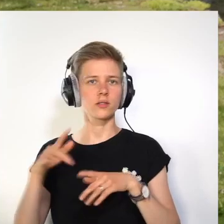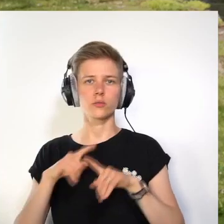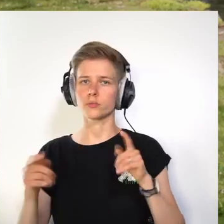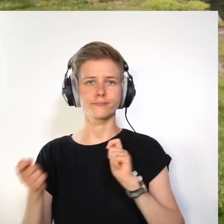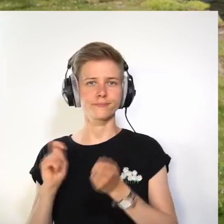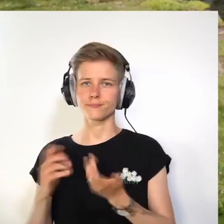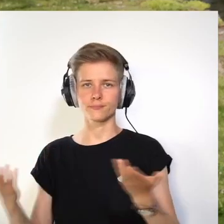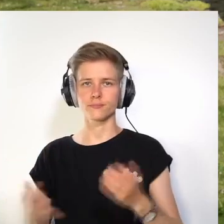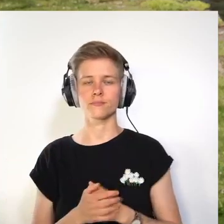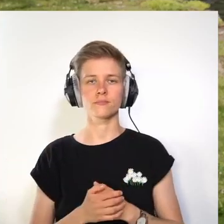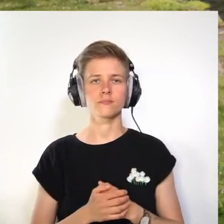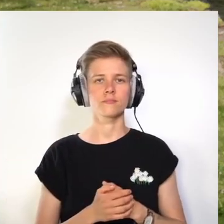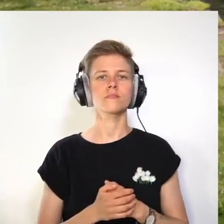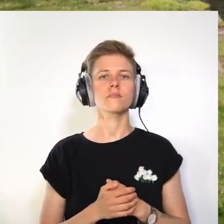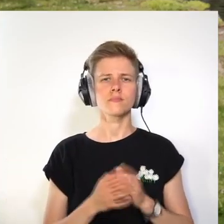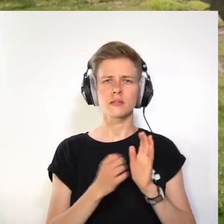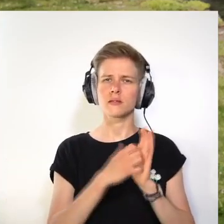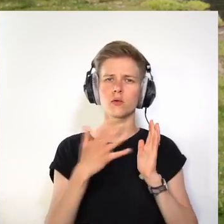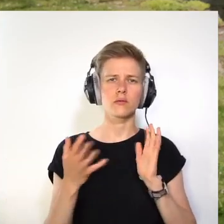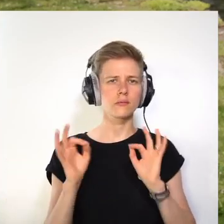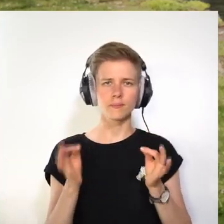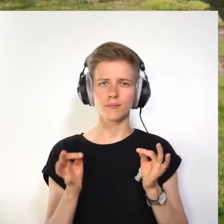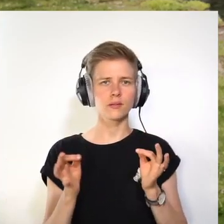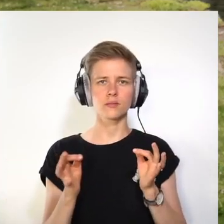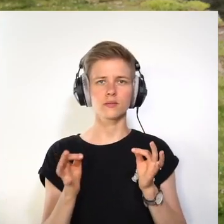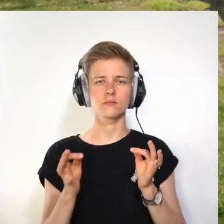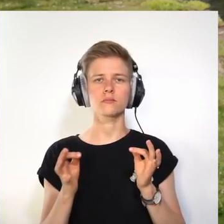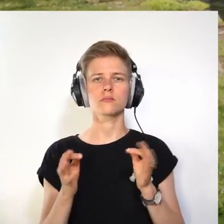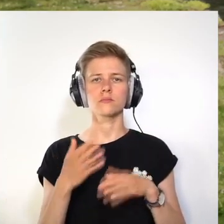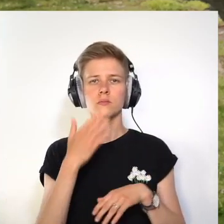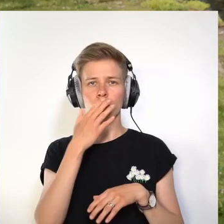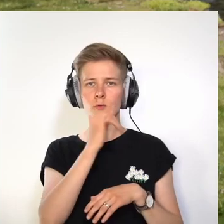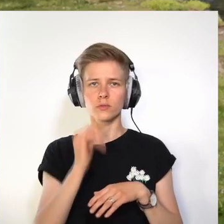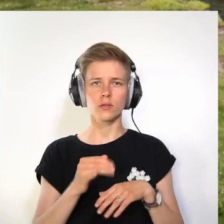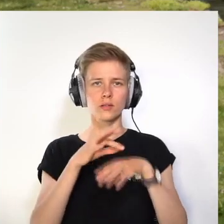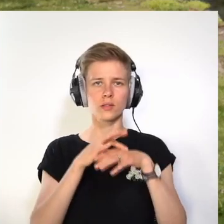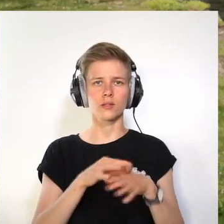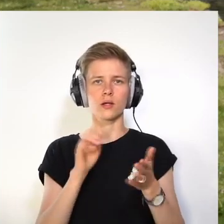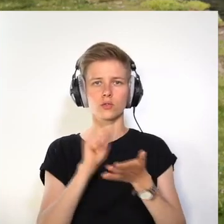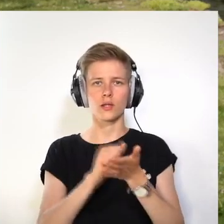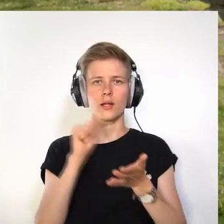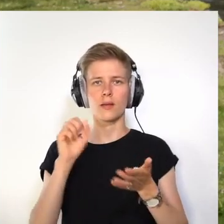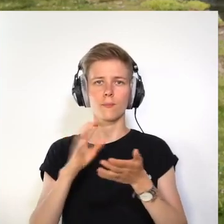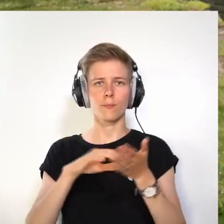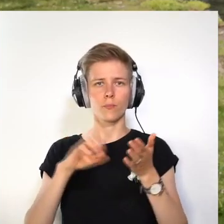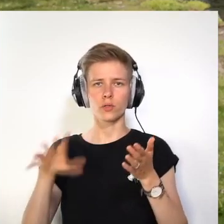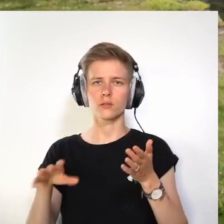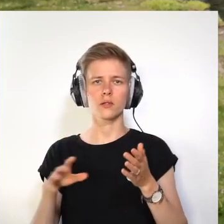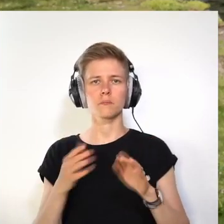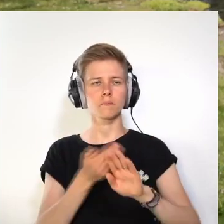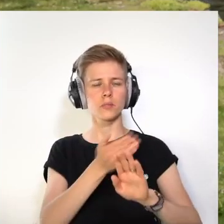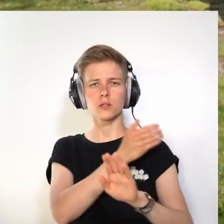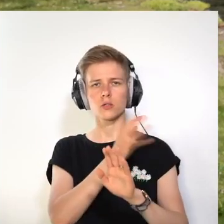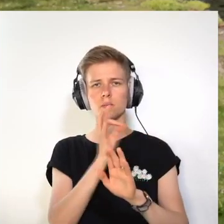Mitä seurauksia homoseksuaalisuuden patologisoinnilla on ollut? Miltä näyttää homoseksuaalisuuden sairausleiman poistamisen historia